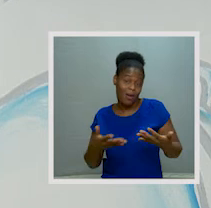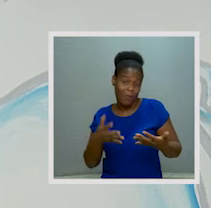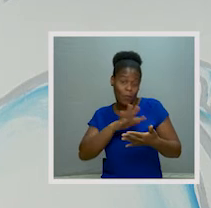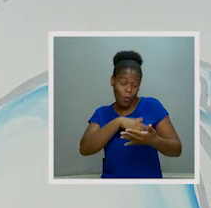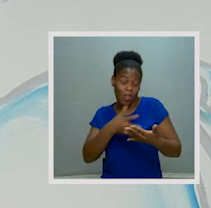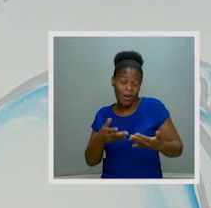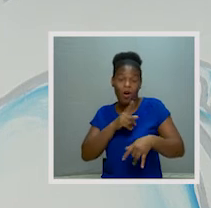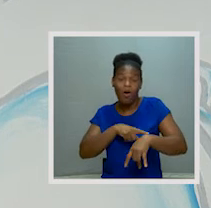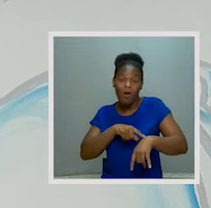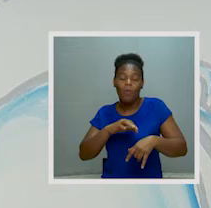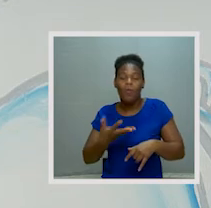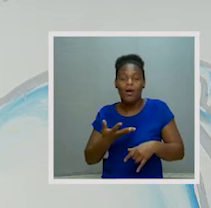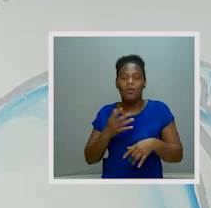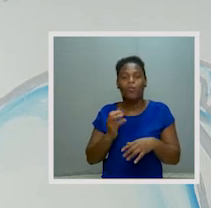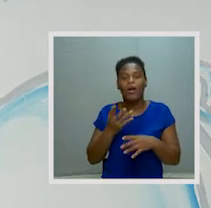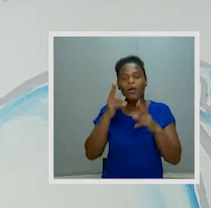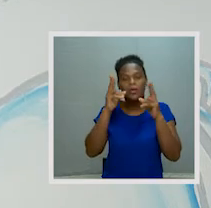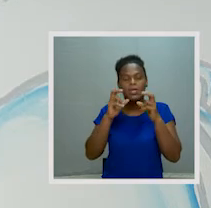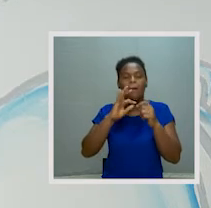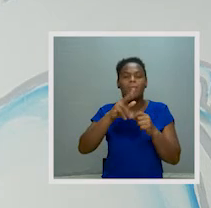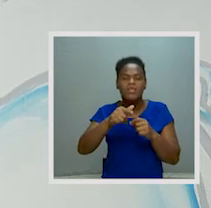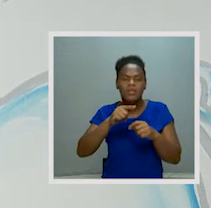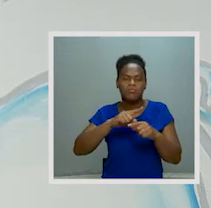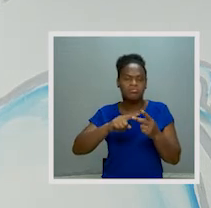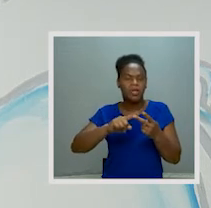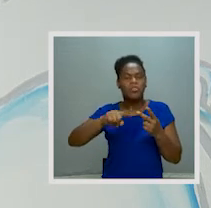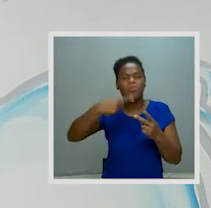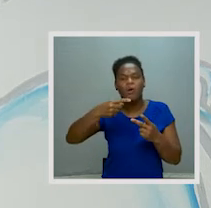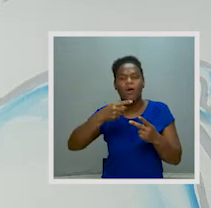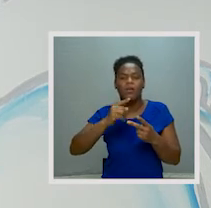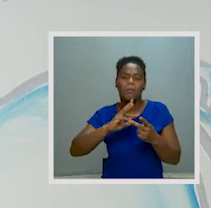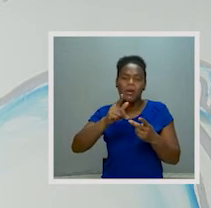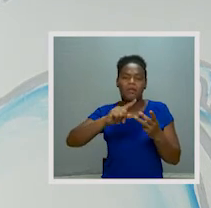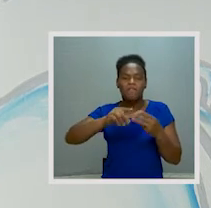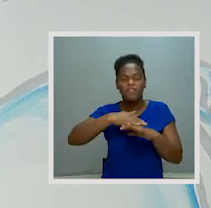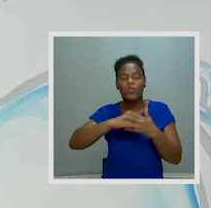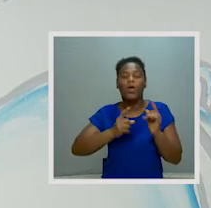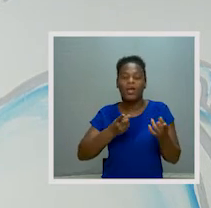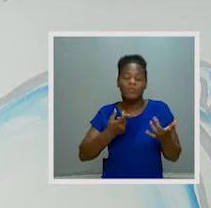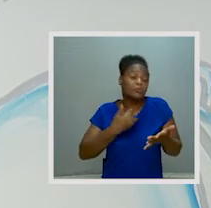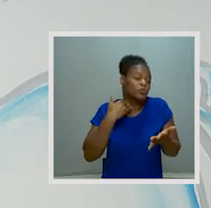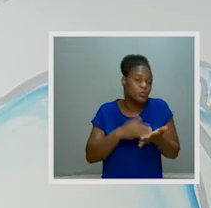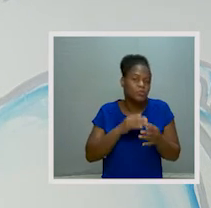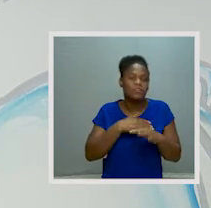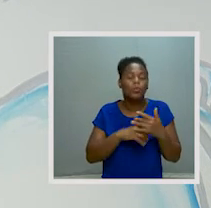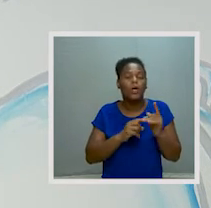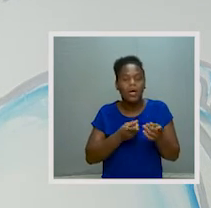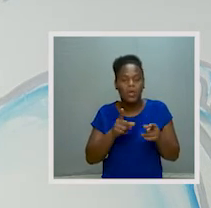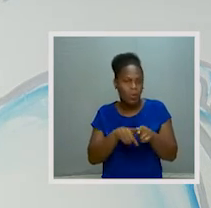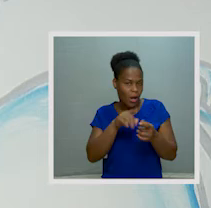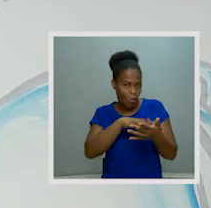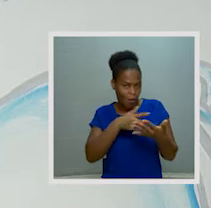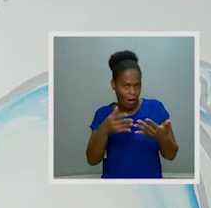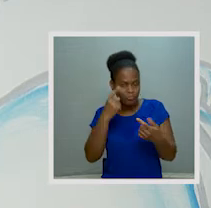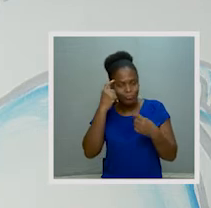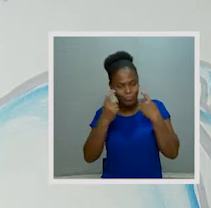temps. Donc, quelle matière on va faire demain, après-demain on fait quoi, demain on fait quoi et quoi. Vous voyez, c'est à vous